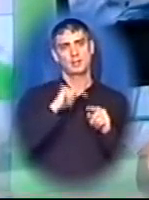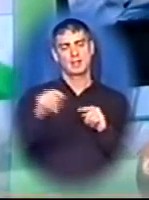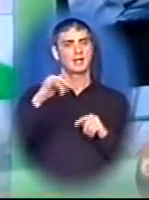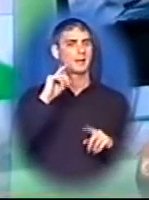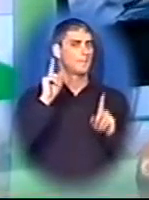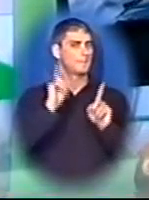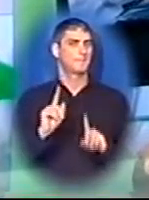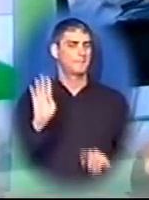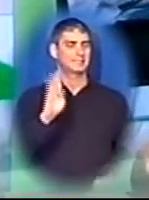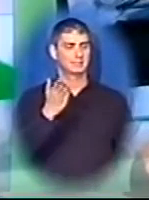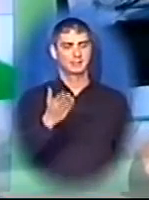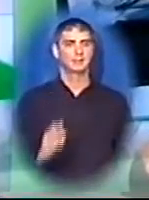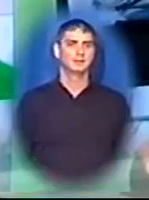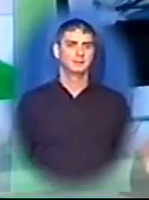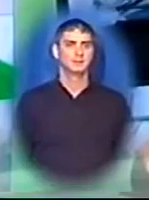בזק.